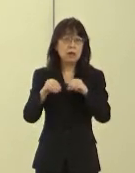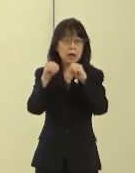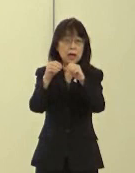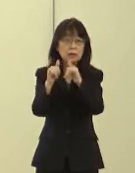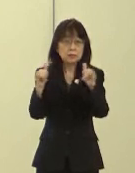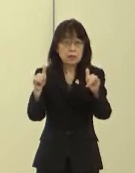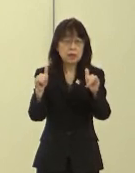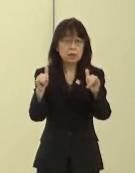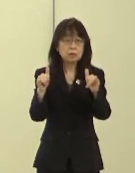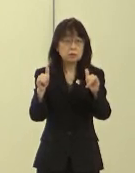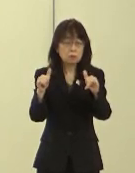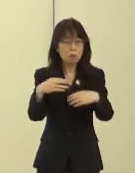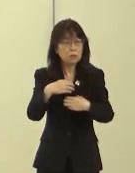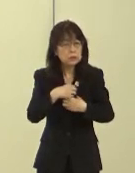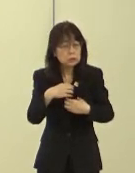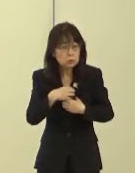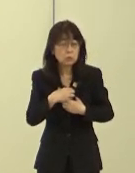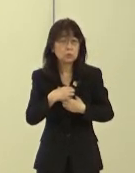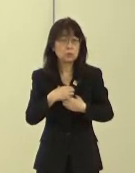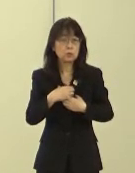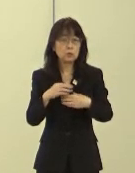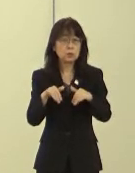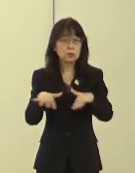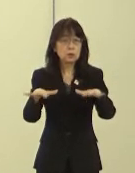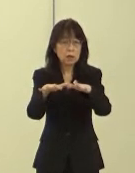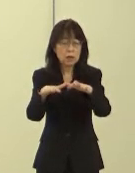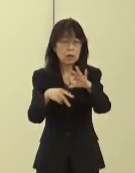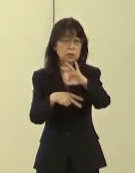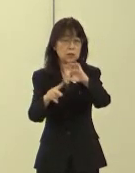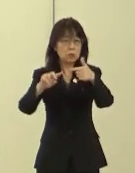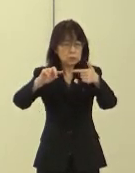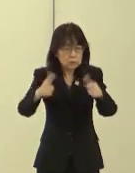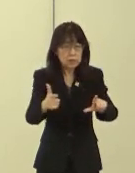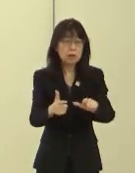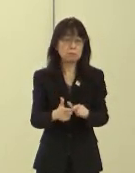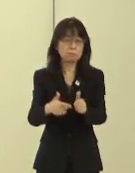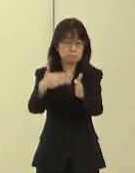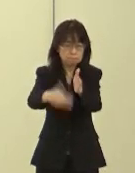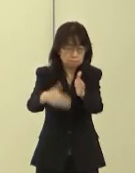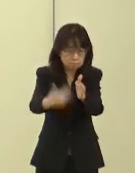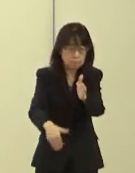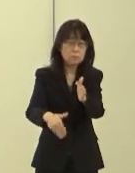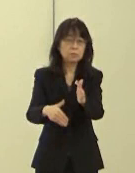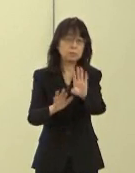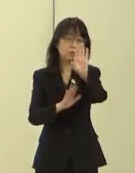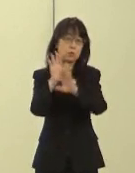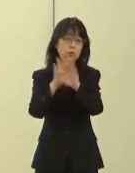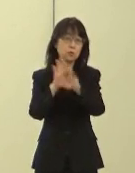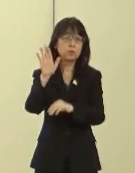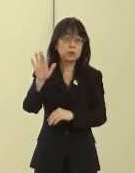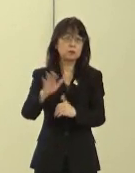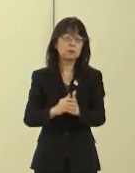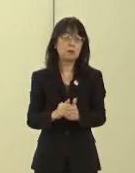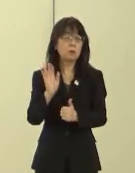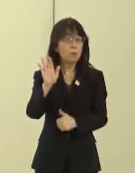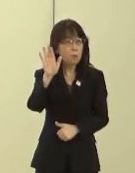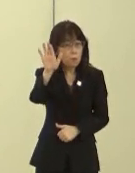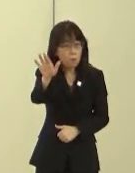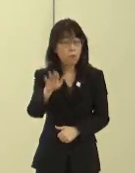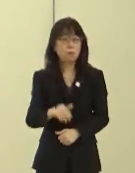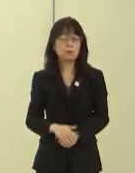クが完全にゼロになった状況ではないということでありまして、今